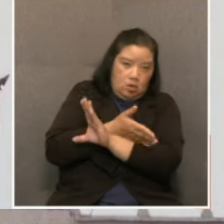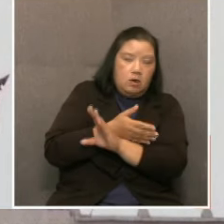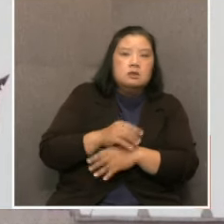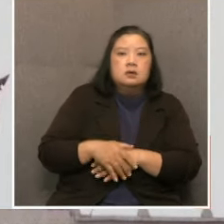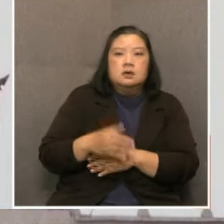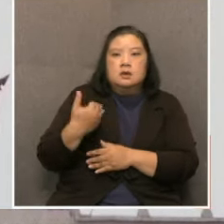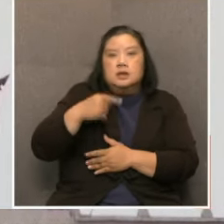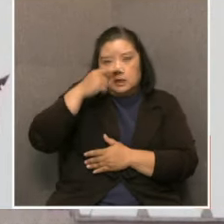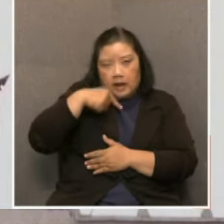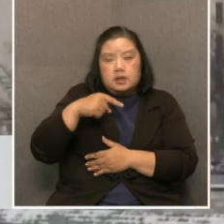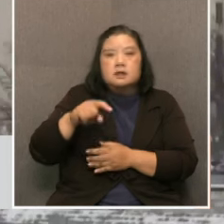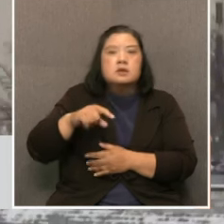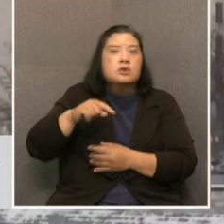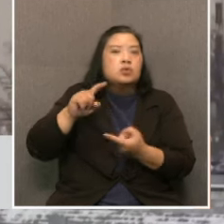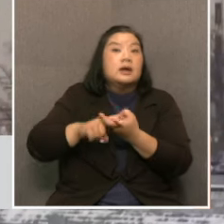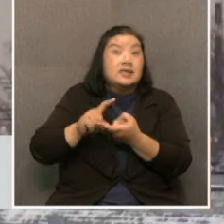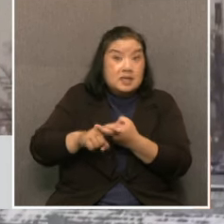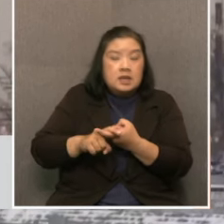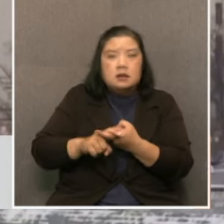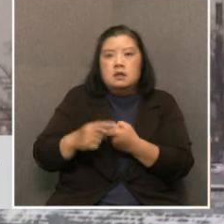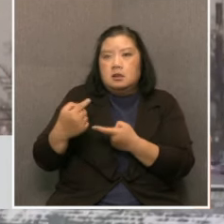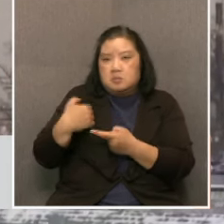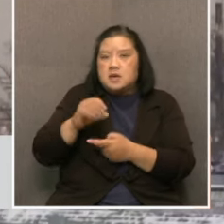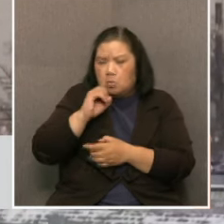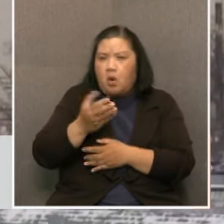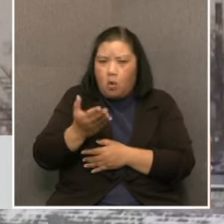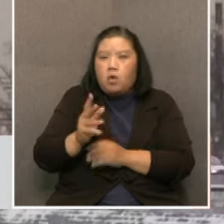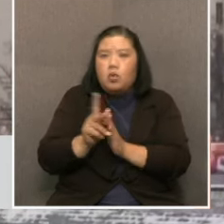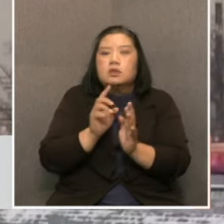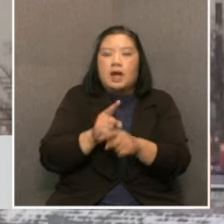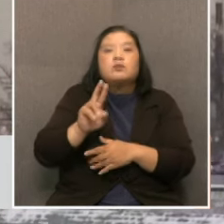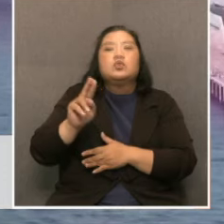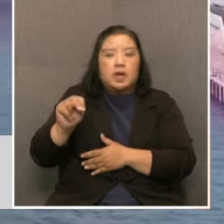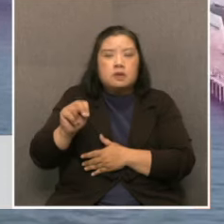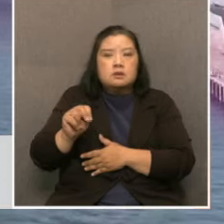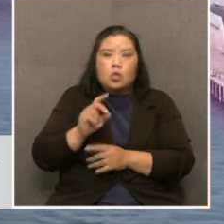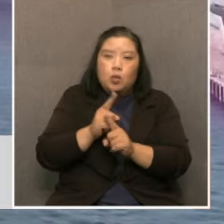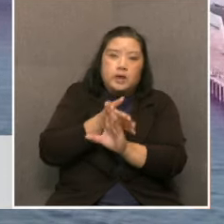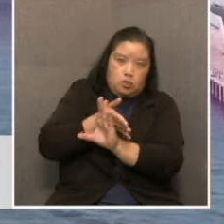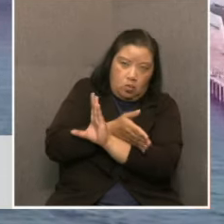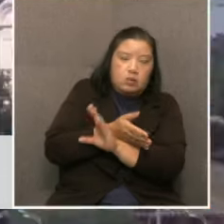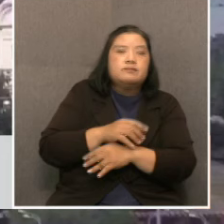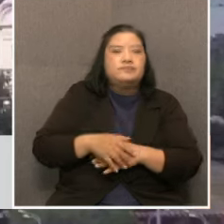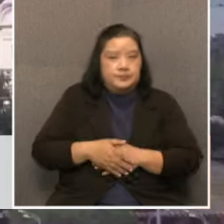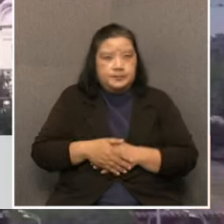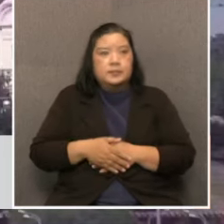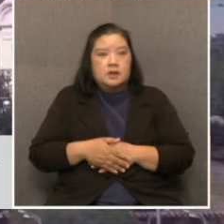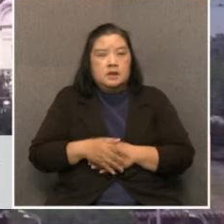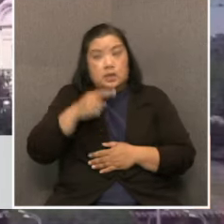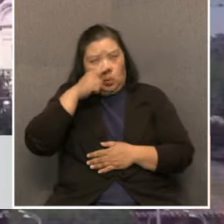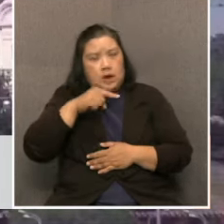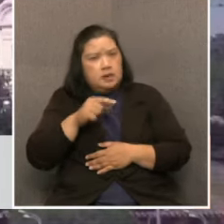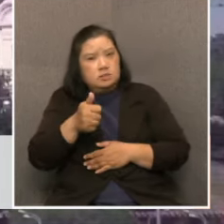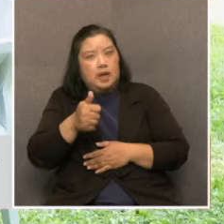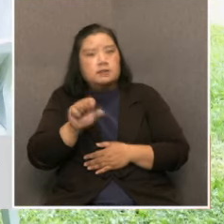นะแต่เราก็ไม่ได้คว่ำบาตรอะไรเพิ่มเติมมากมายแบบที่หลายประเทศในอาเซียนทำ ก็แสดงว่าเราก็มาถูกทาง ครับ